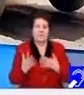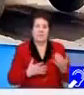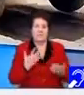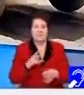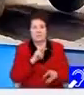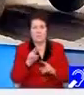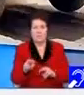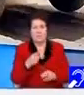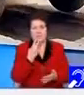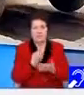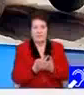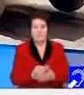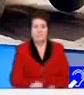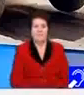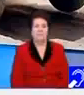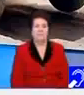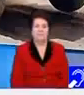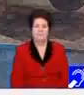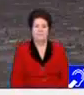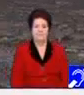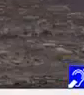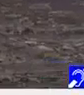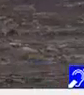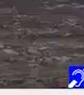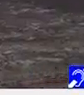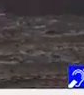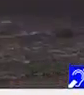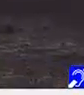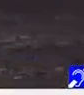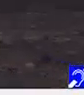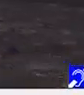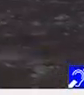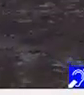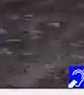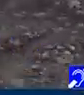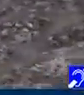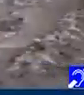Să urmărim și noi show-ul pe patru roți.